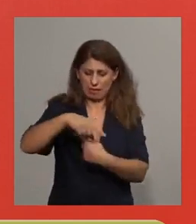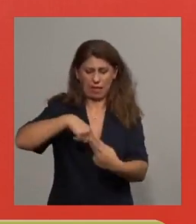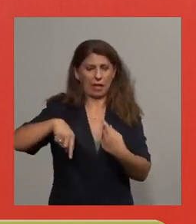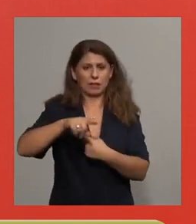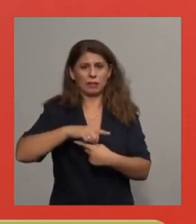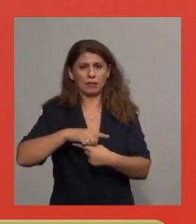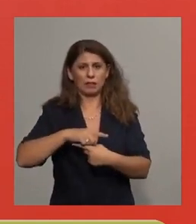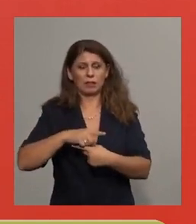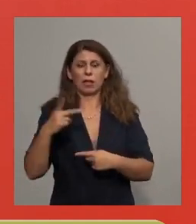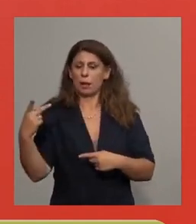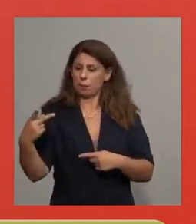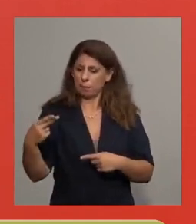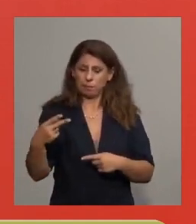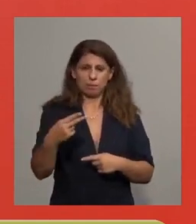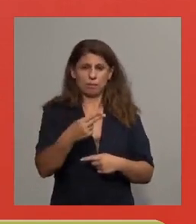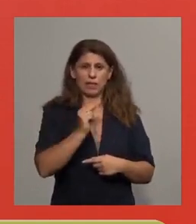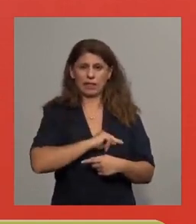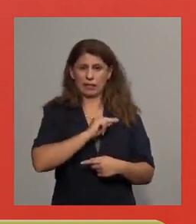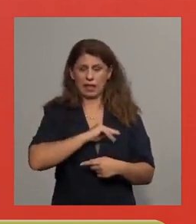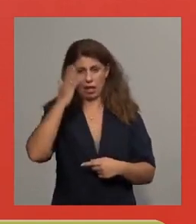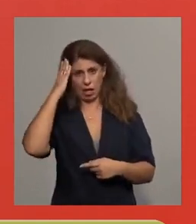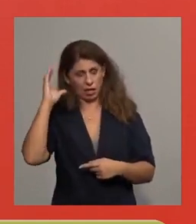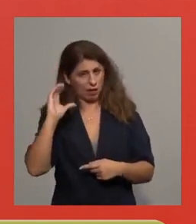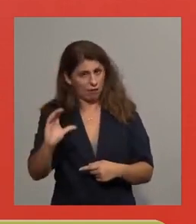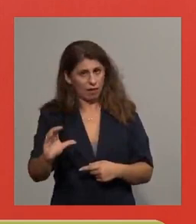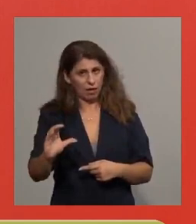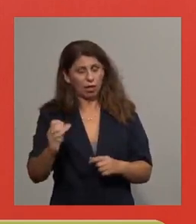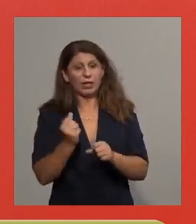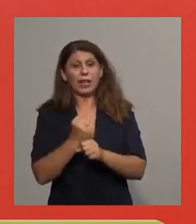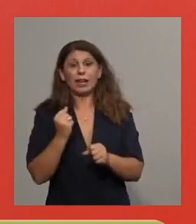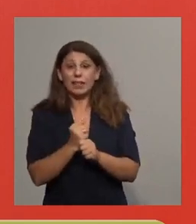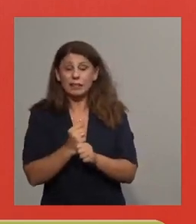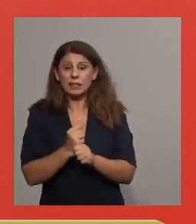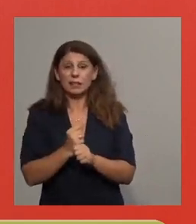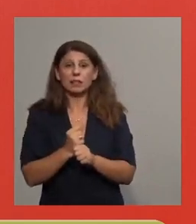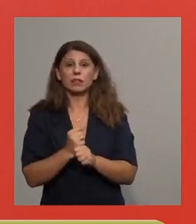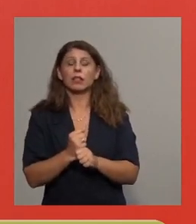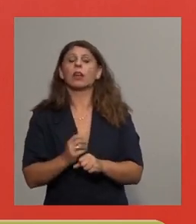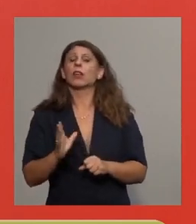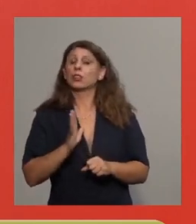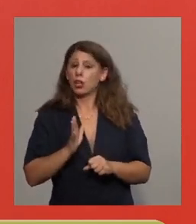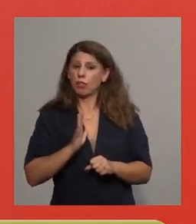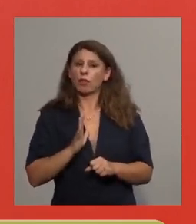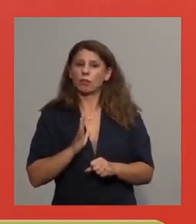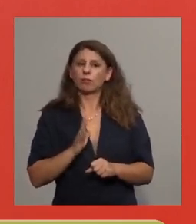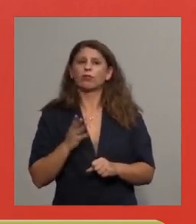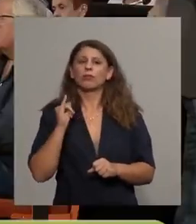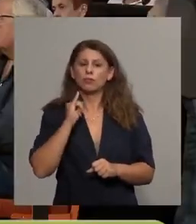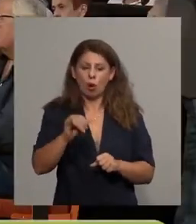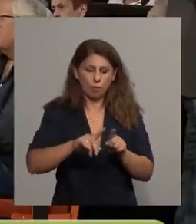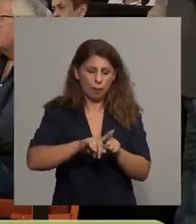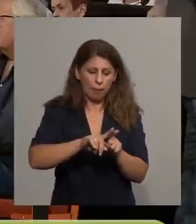η ψαλίδα κερδών κεφαλαίου και εργασίας του λαού μας συνεχώς